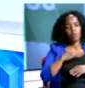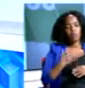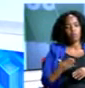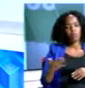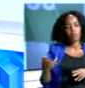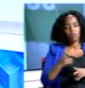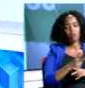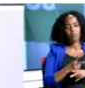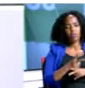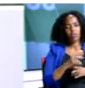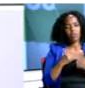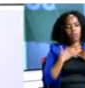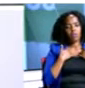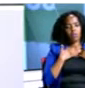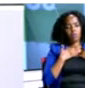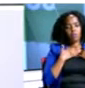of eeggannee yeroo ammaa kana egaa